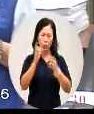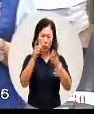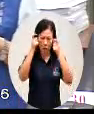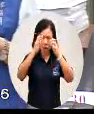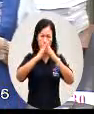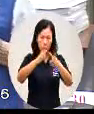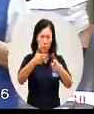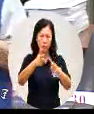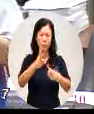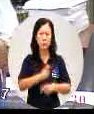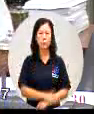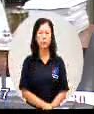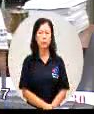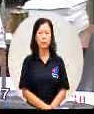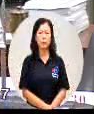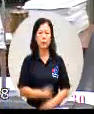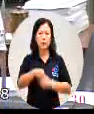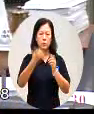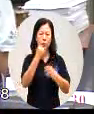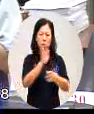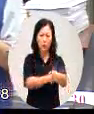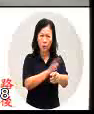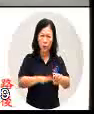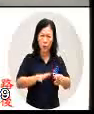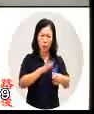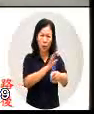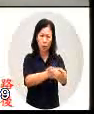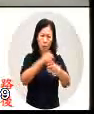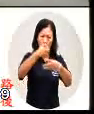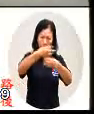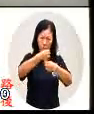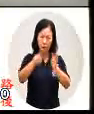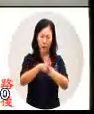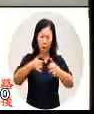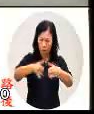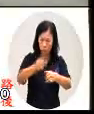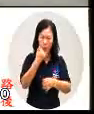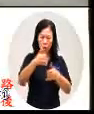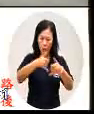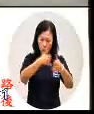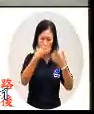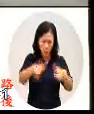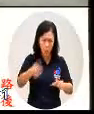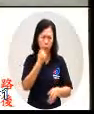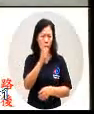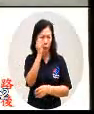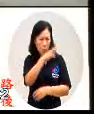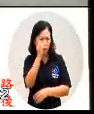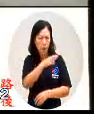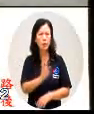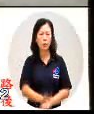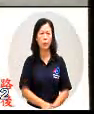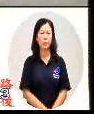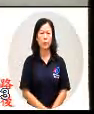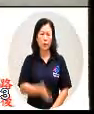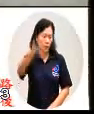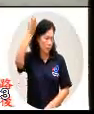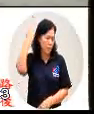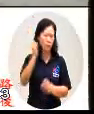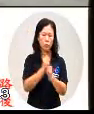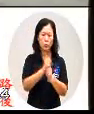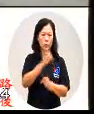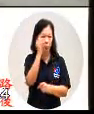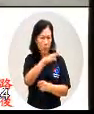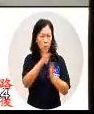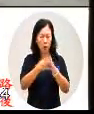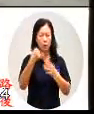是干呐，按右昌左南区吼，足济路面拢无好。哦，你看以前不好的货仓路，我个李